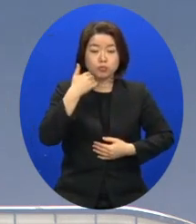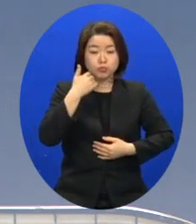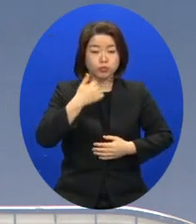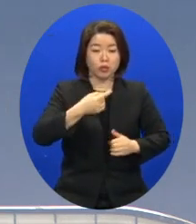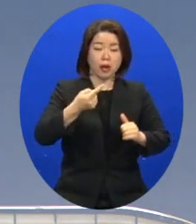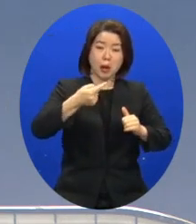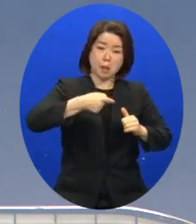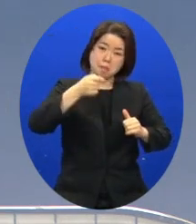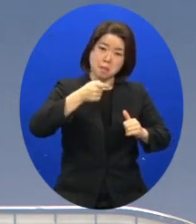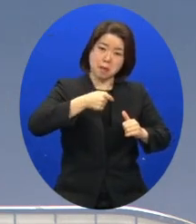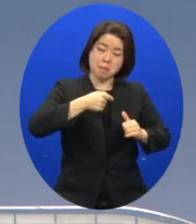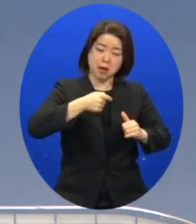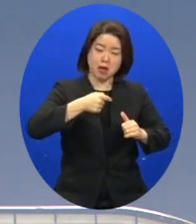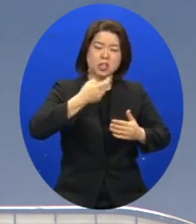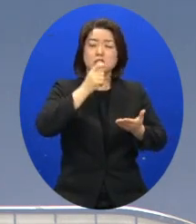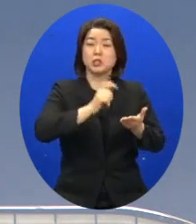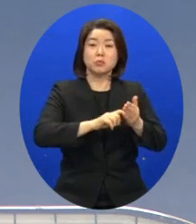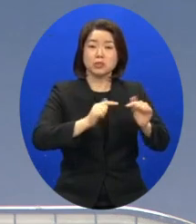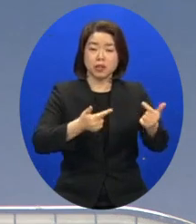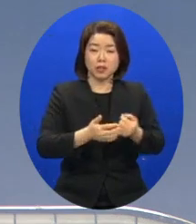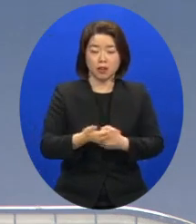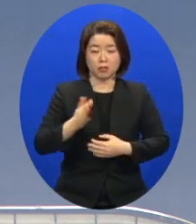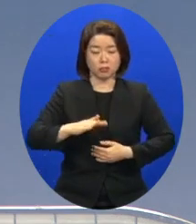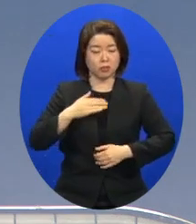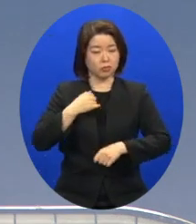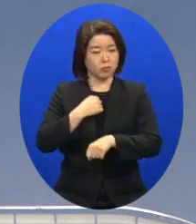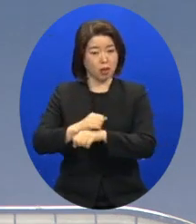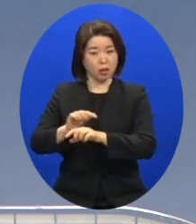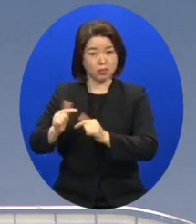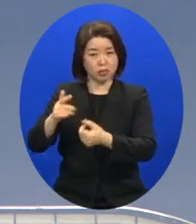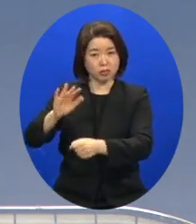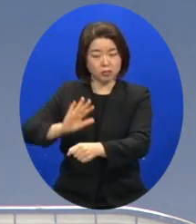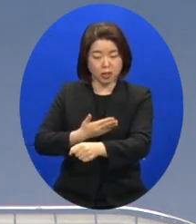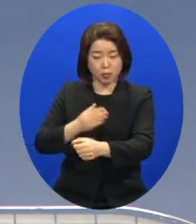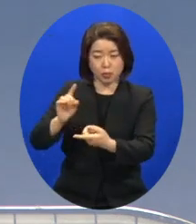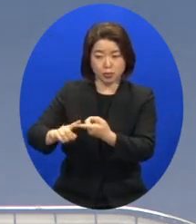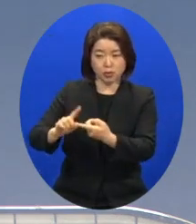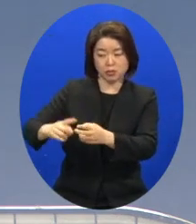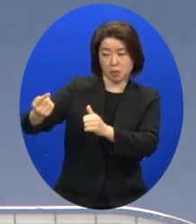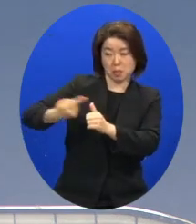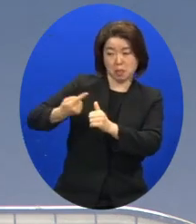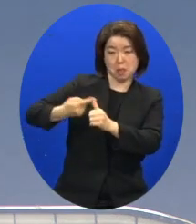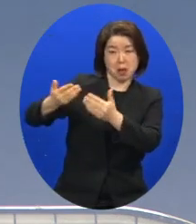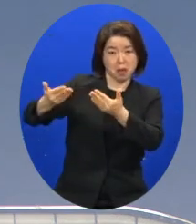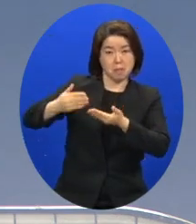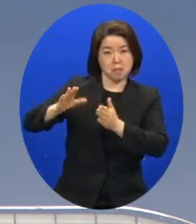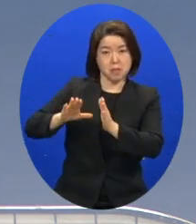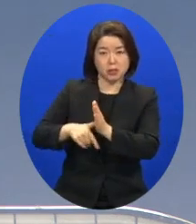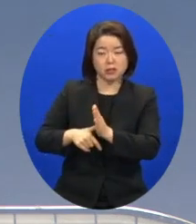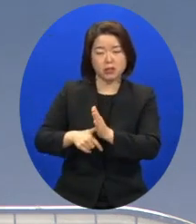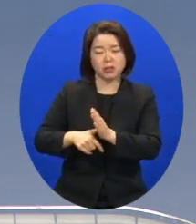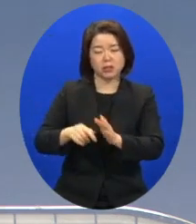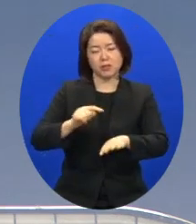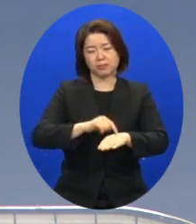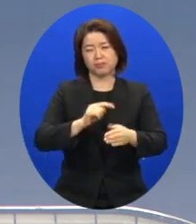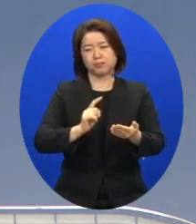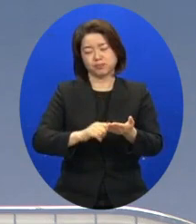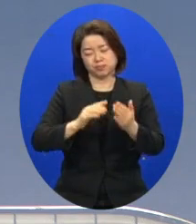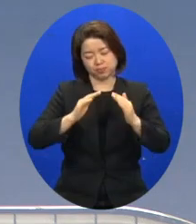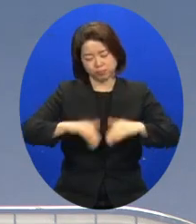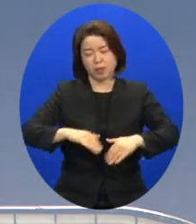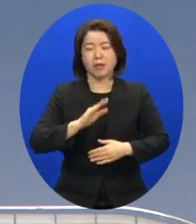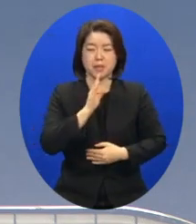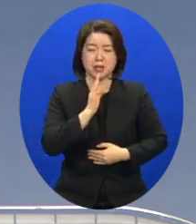쉬운 일은 아닌데 내가 하지도 않은 잘못을 비난 받을 때는 정말 마음에 무너지지 요